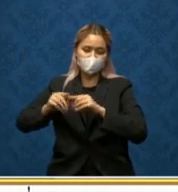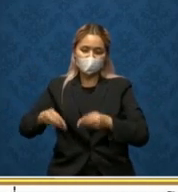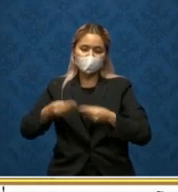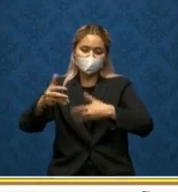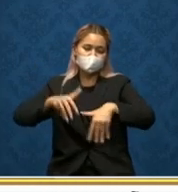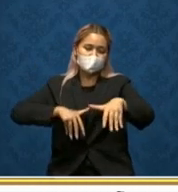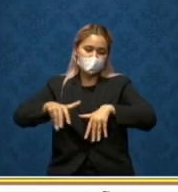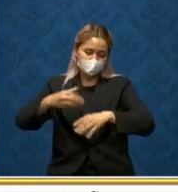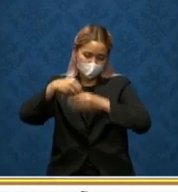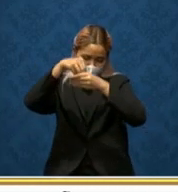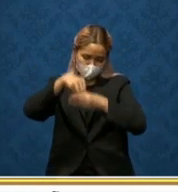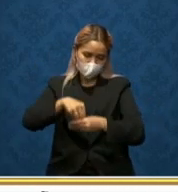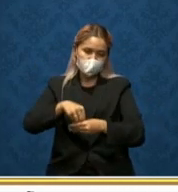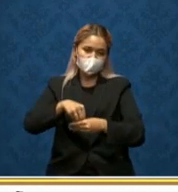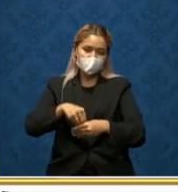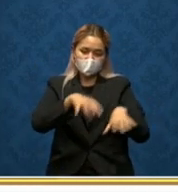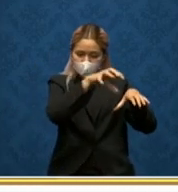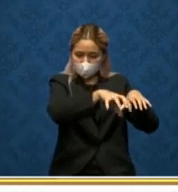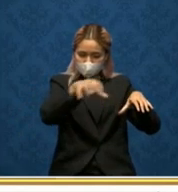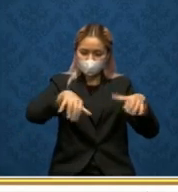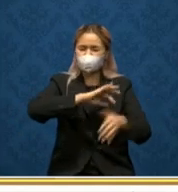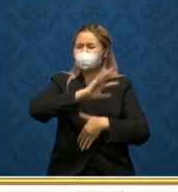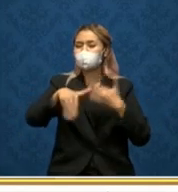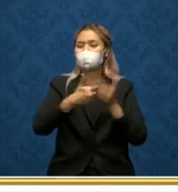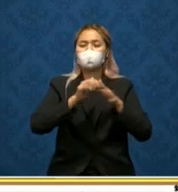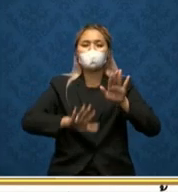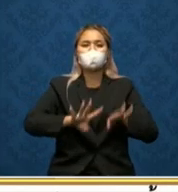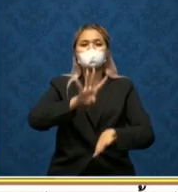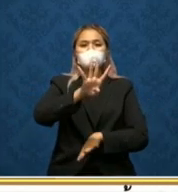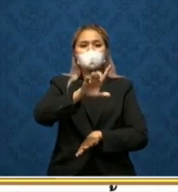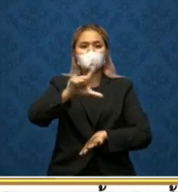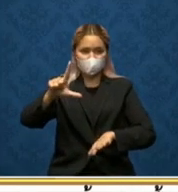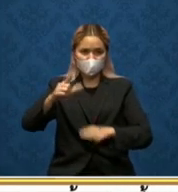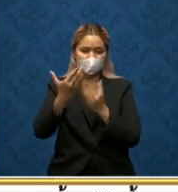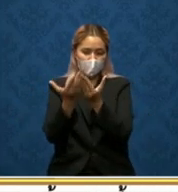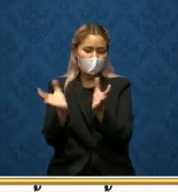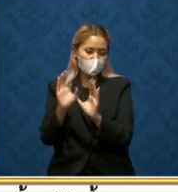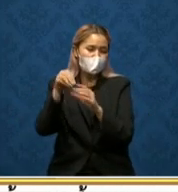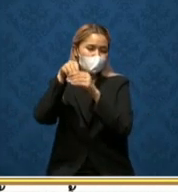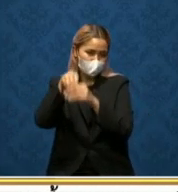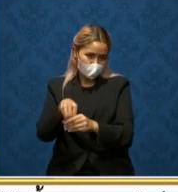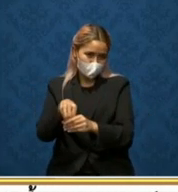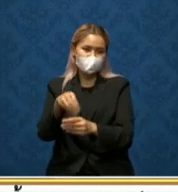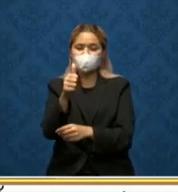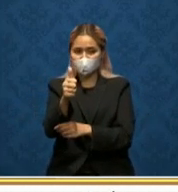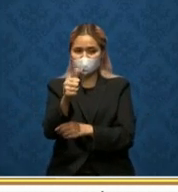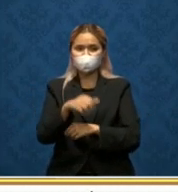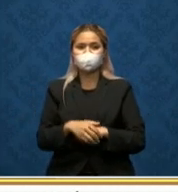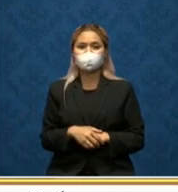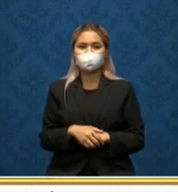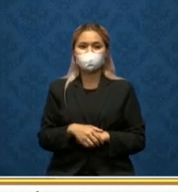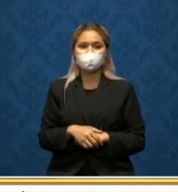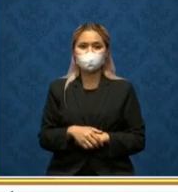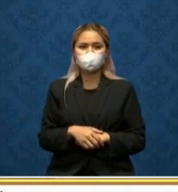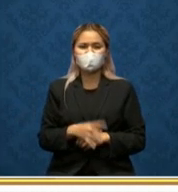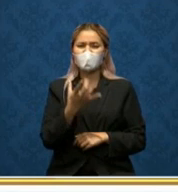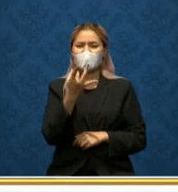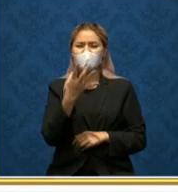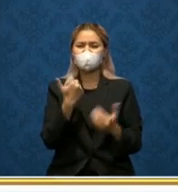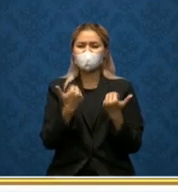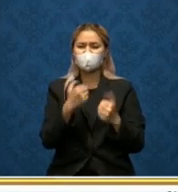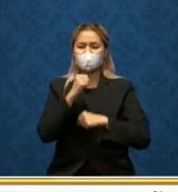ชนเราสร้างสร้างได้ถึง 4ล้านหลังนะครับประชาชน 4ล้านครอบครัวจะมีบ้านอยู่นะครับแล้วนี่อะไรอะไรครับเนี่ย 3ปี